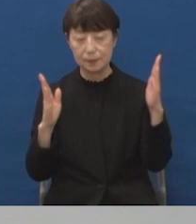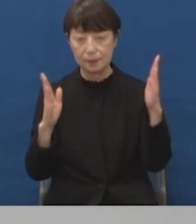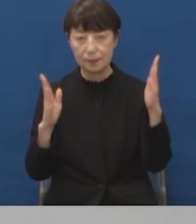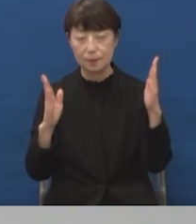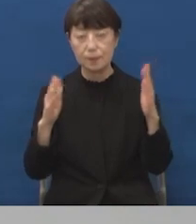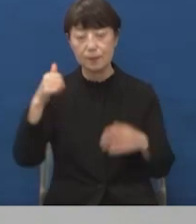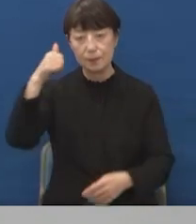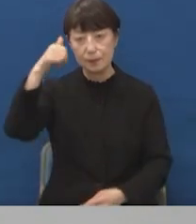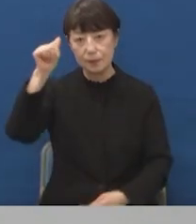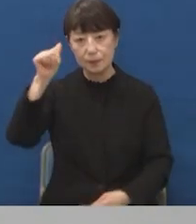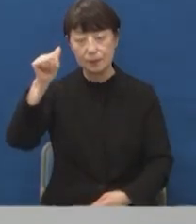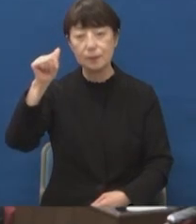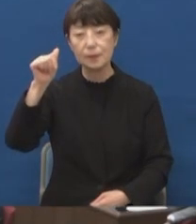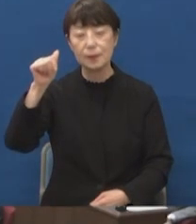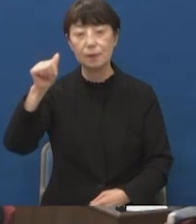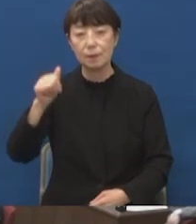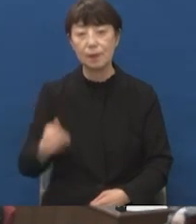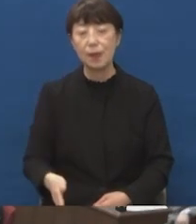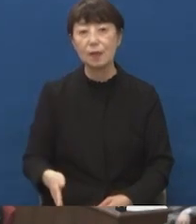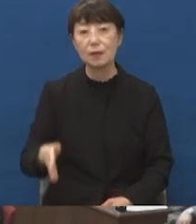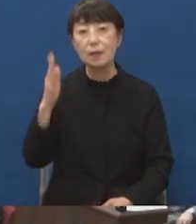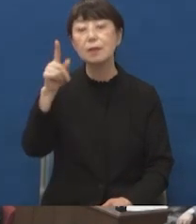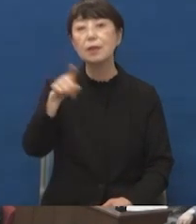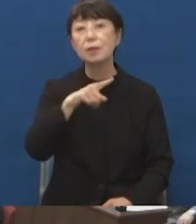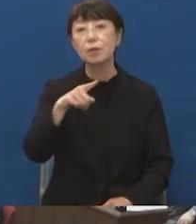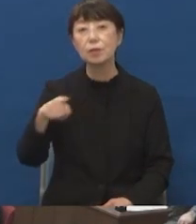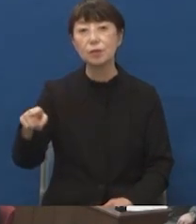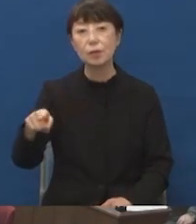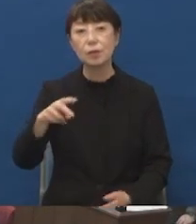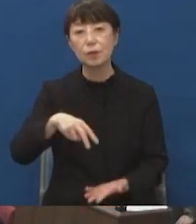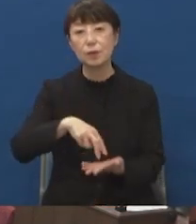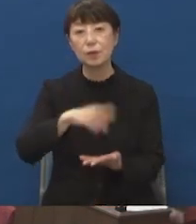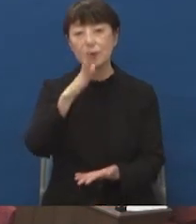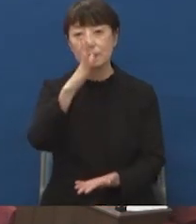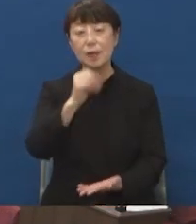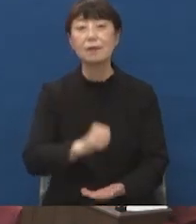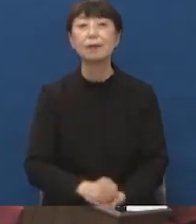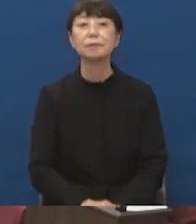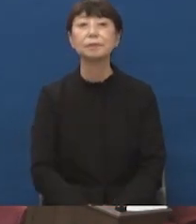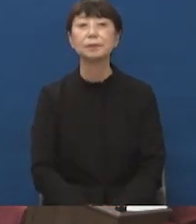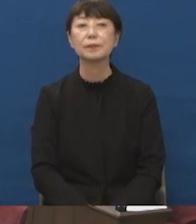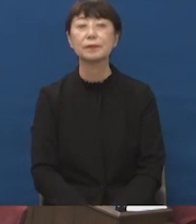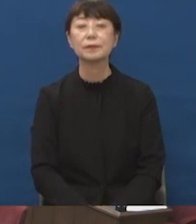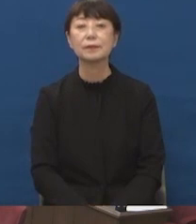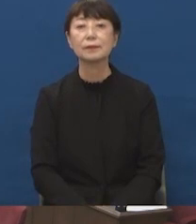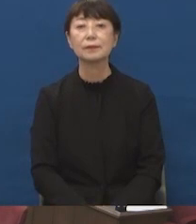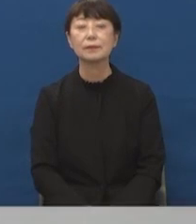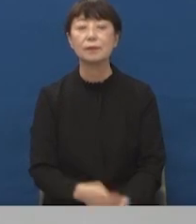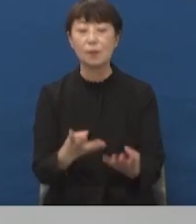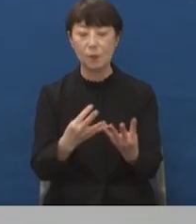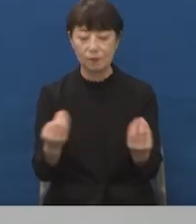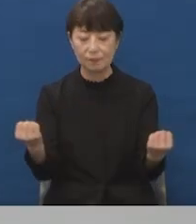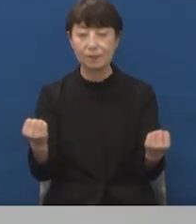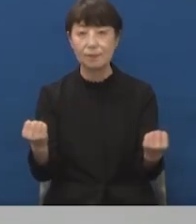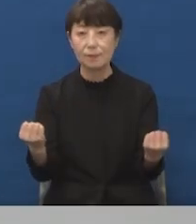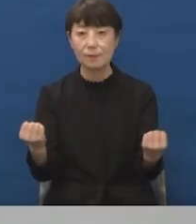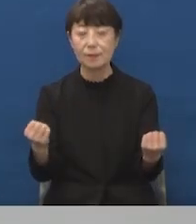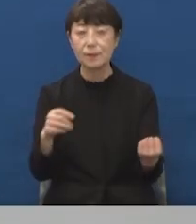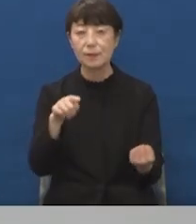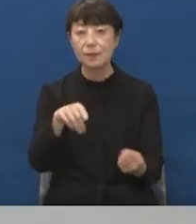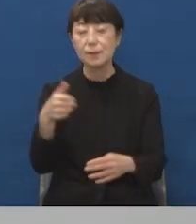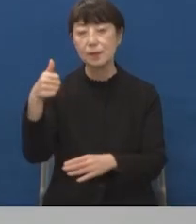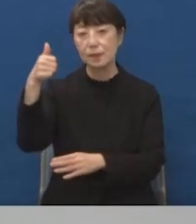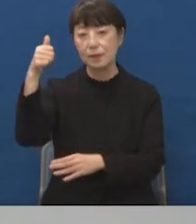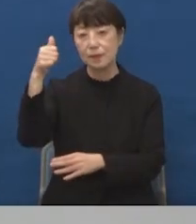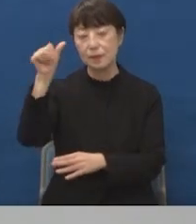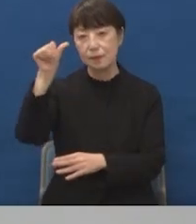は原案の通り可決することに賛成の方の起立を求めます。多数であります。よって本案は原